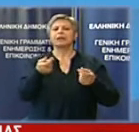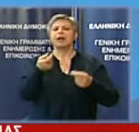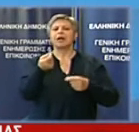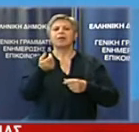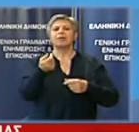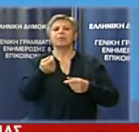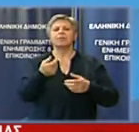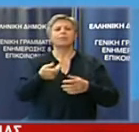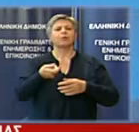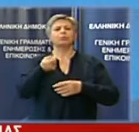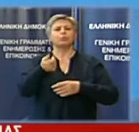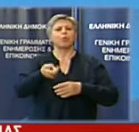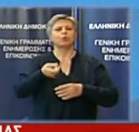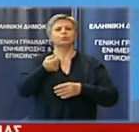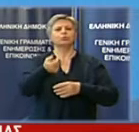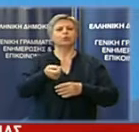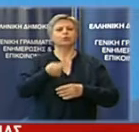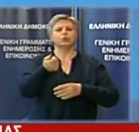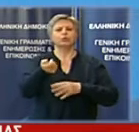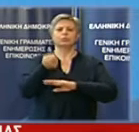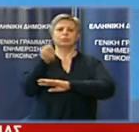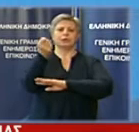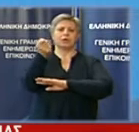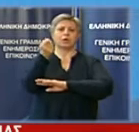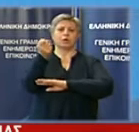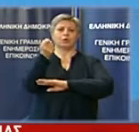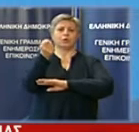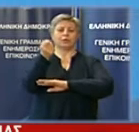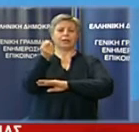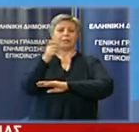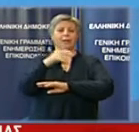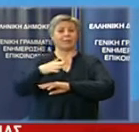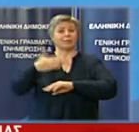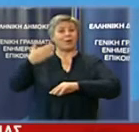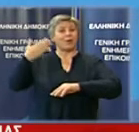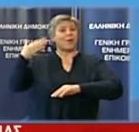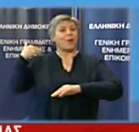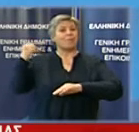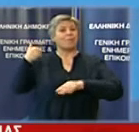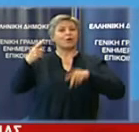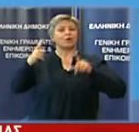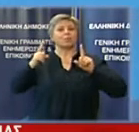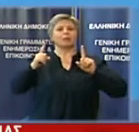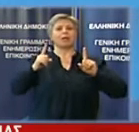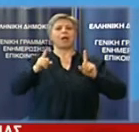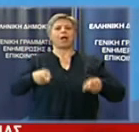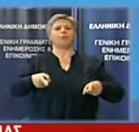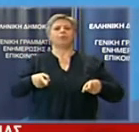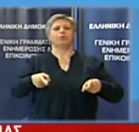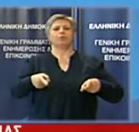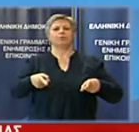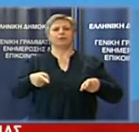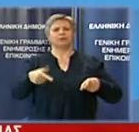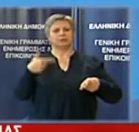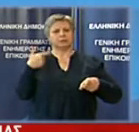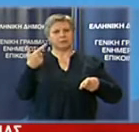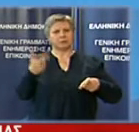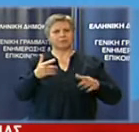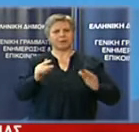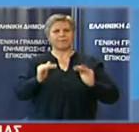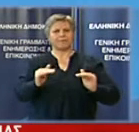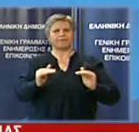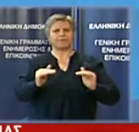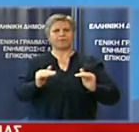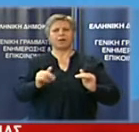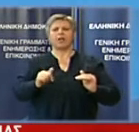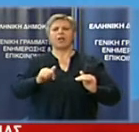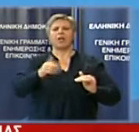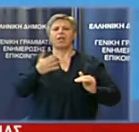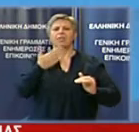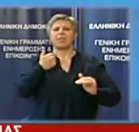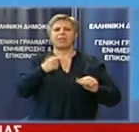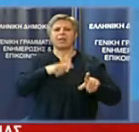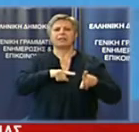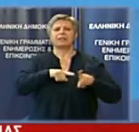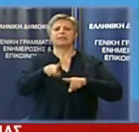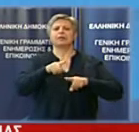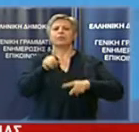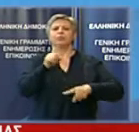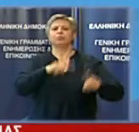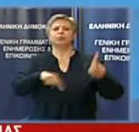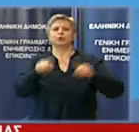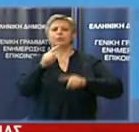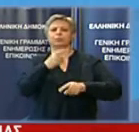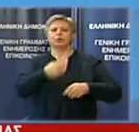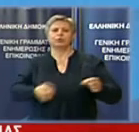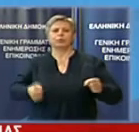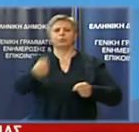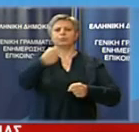με βάση την απόφαση του προηγούμενου Eurogroup δεν θα εξαρτάται από τον εκάστοτε Υπουργό Οικονομικών ούτε